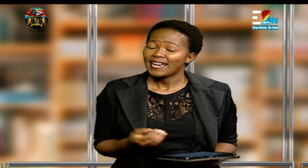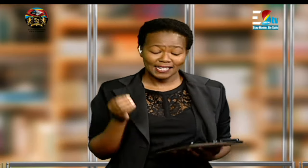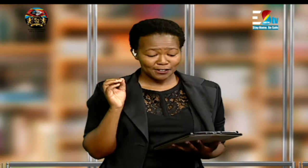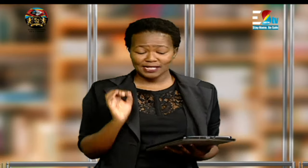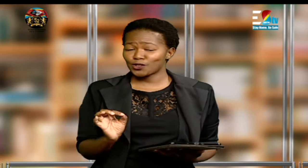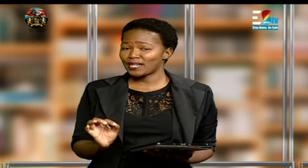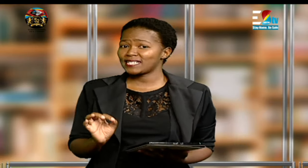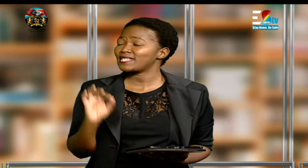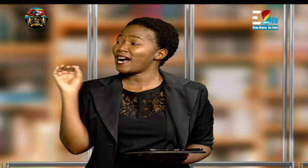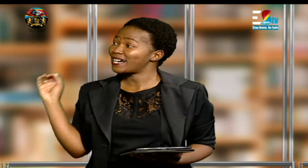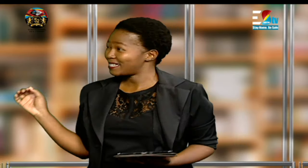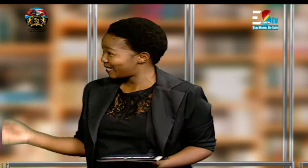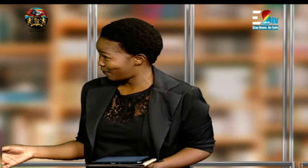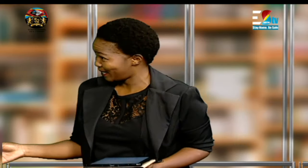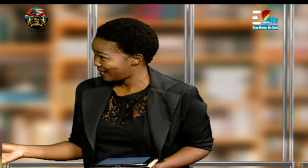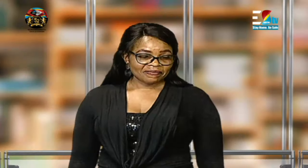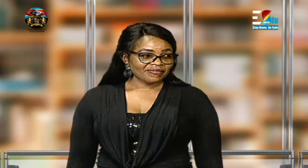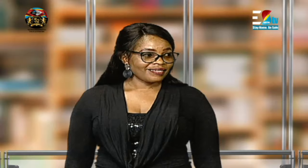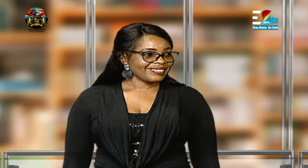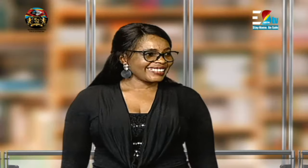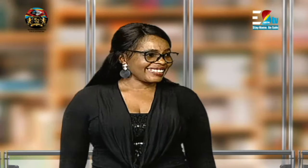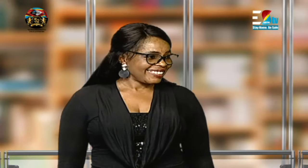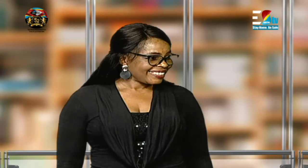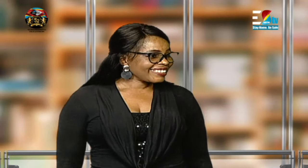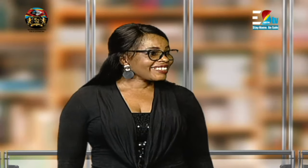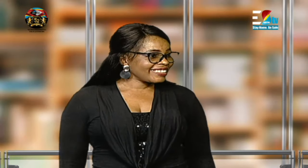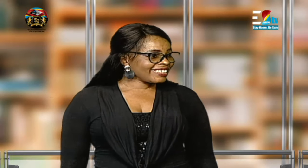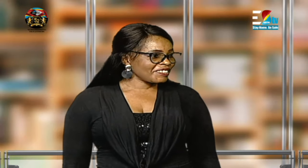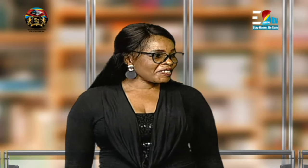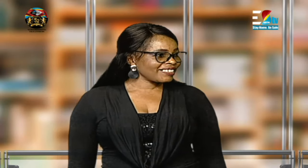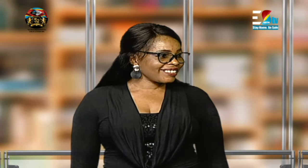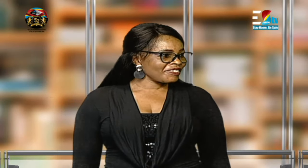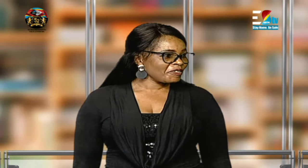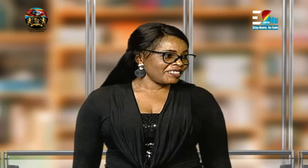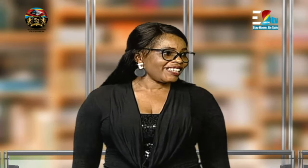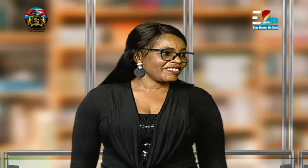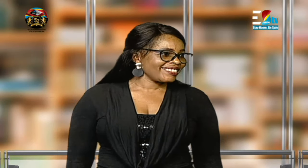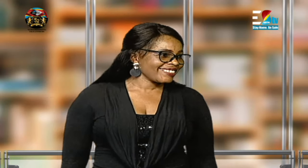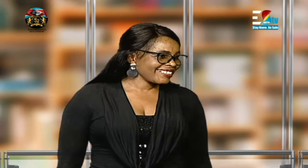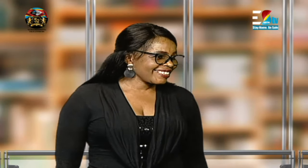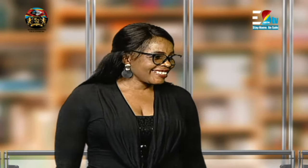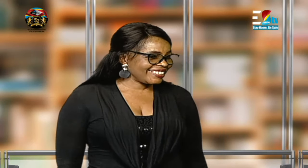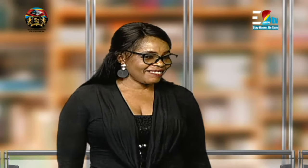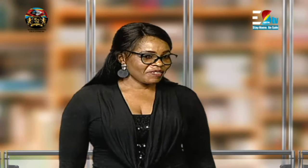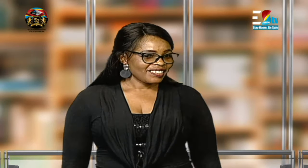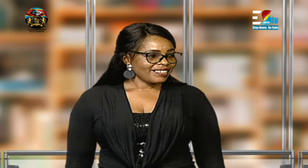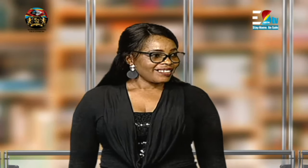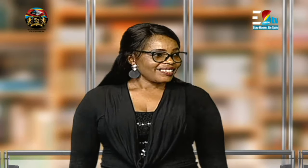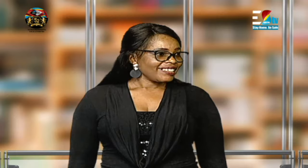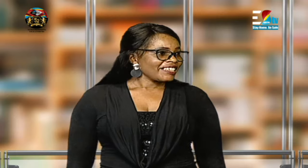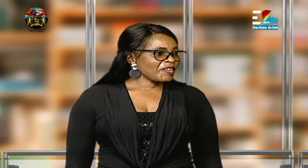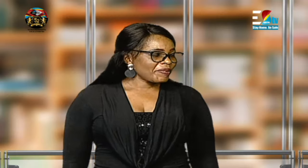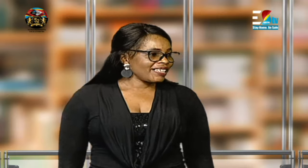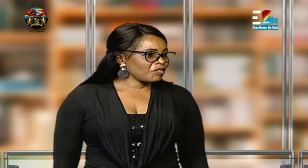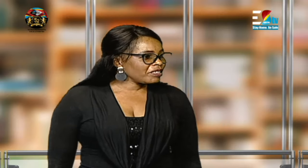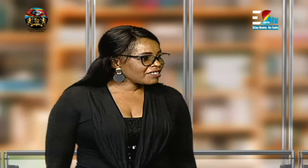asifundzisa Siswati saka grade 7. Ngi-right mos ukuthi Siswati saka grade 7. Kunjalo sisi. Kunjalo. Unjani namuhla